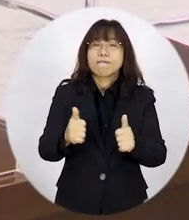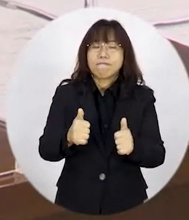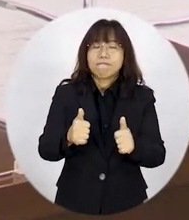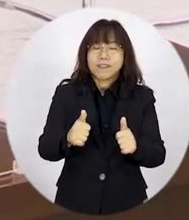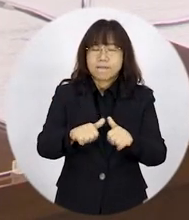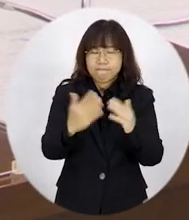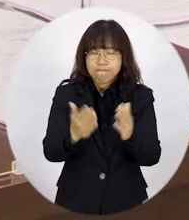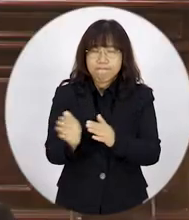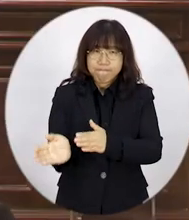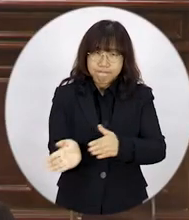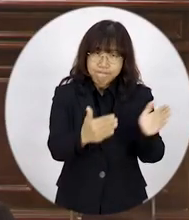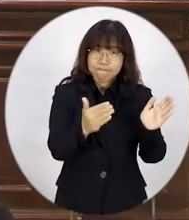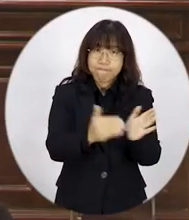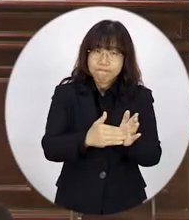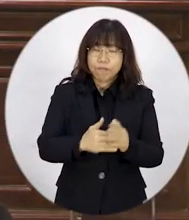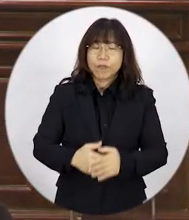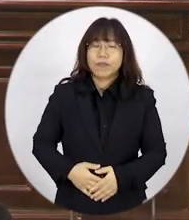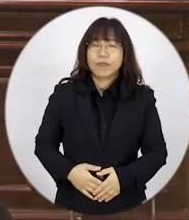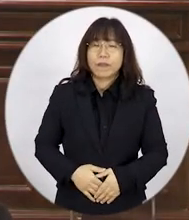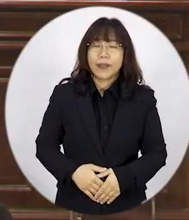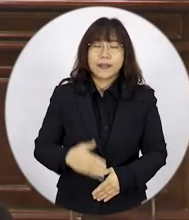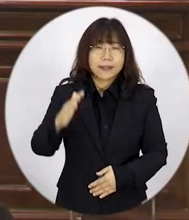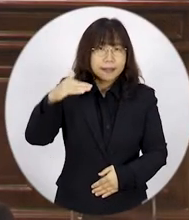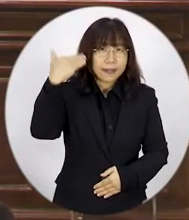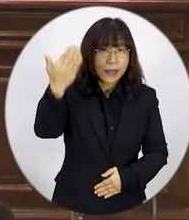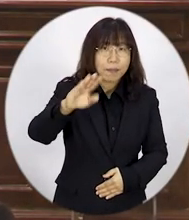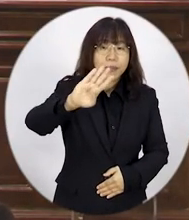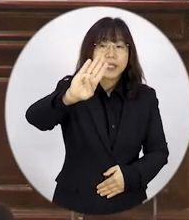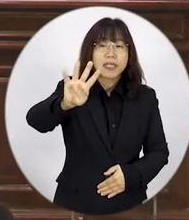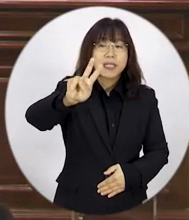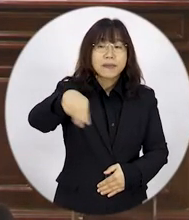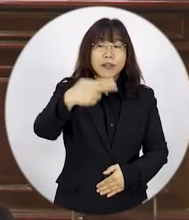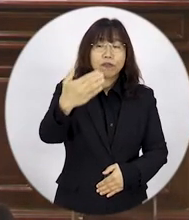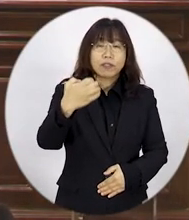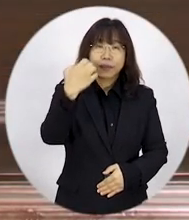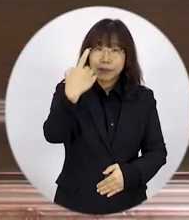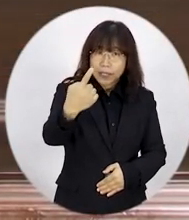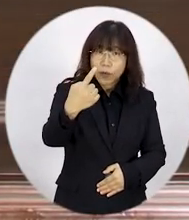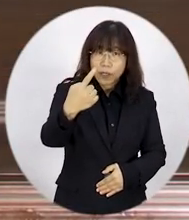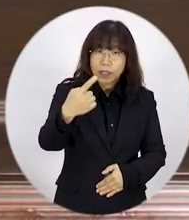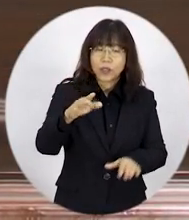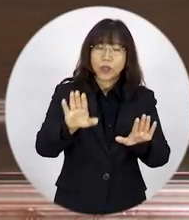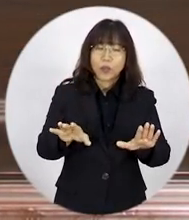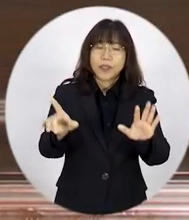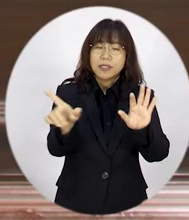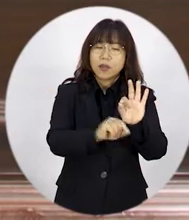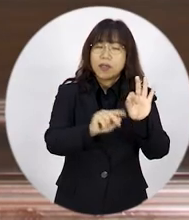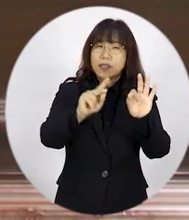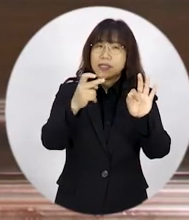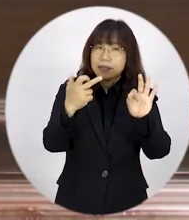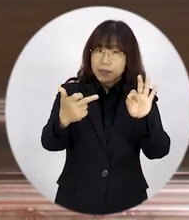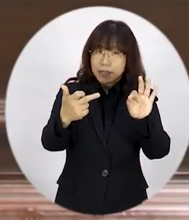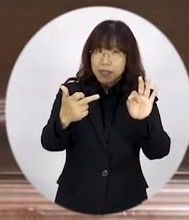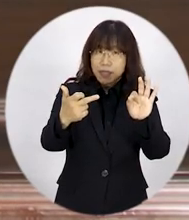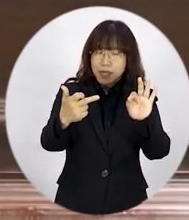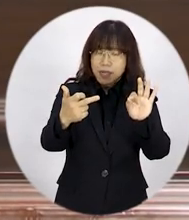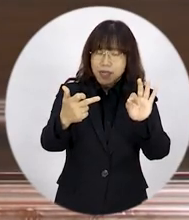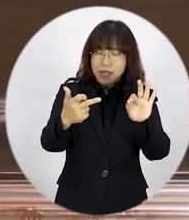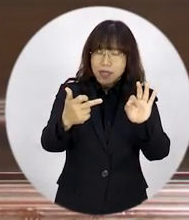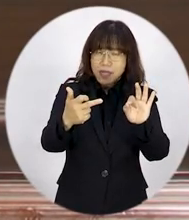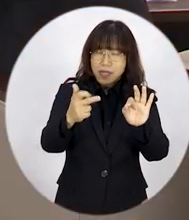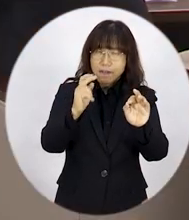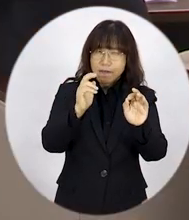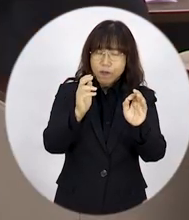위원회 별로 다양한 안건들이 통과됐습니다 한편 다음 회계인 제291회 임시회는 오는 17일